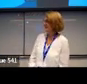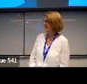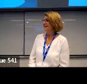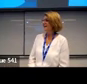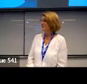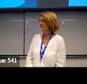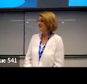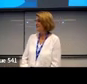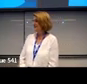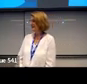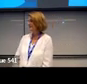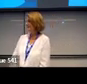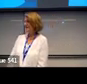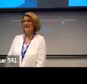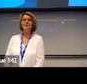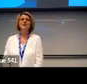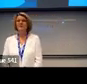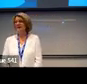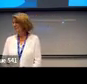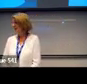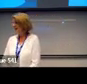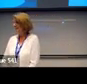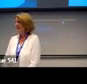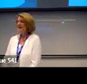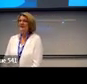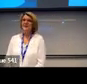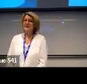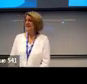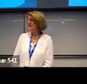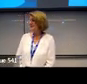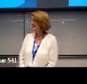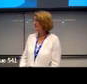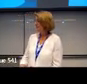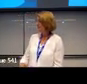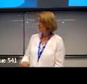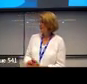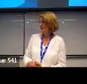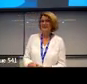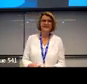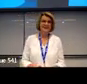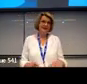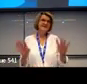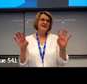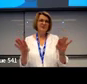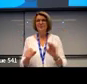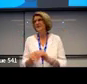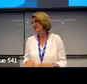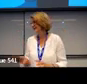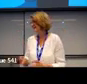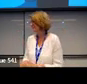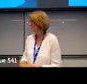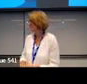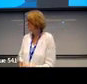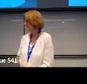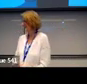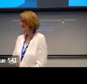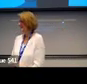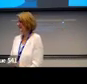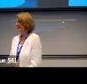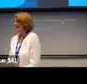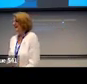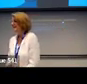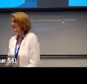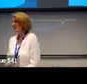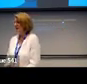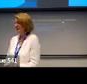300 langues, 1,7 milliard de visiteurs uniques par mois, 13e site le plus populaire de l'Internet. C'est un petit peu baissé, il était plus populaire que